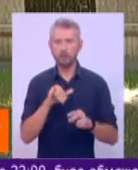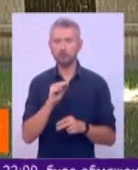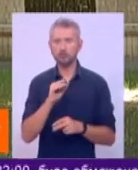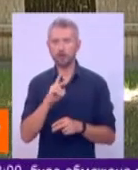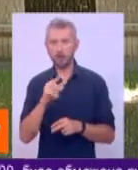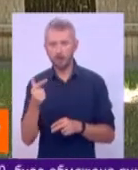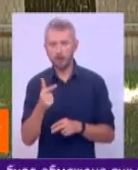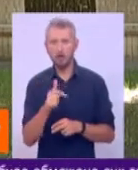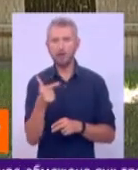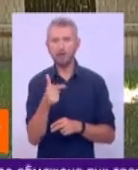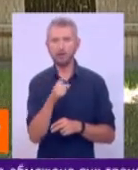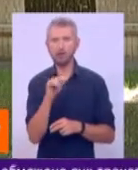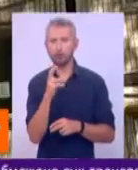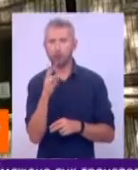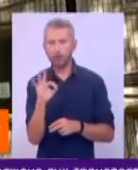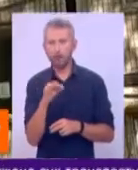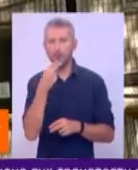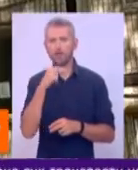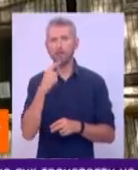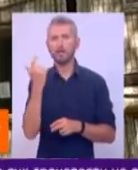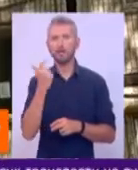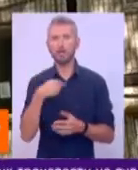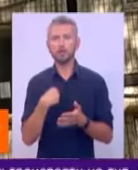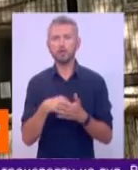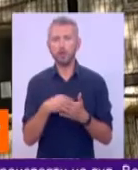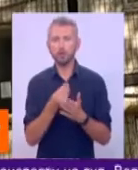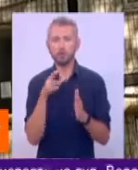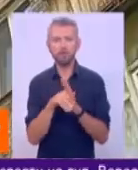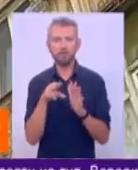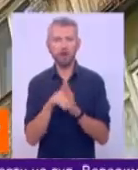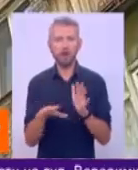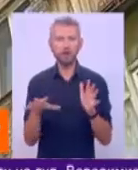та ЖКГ Геннадій Зубко. Ефективний власник, фінансові вливання,